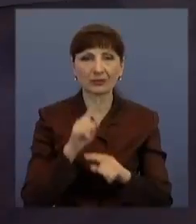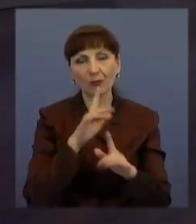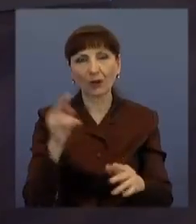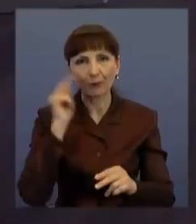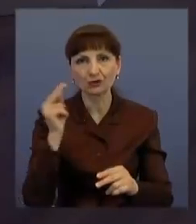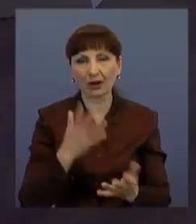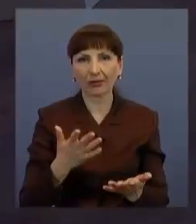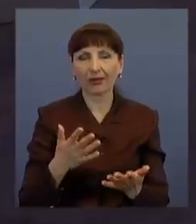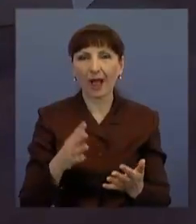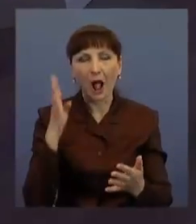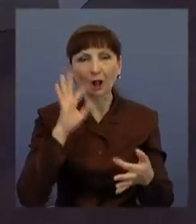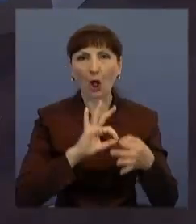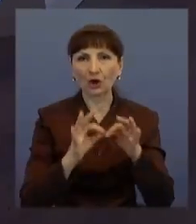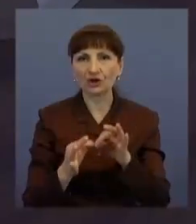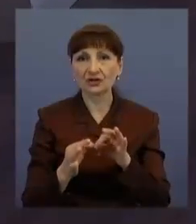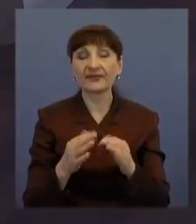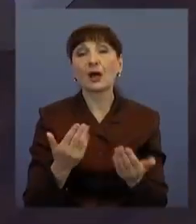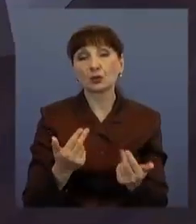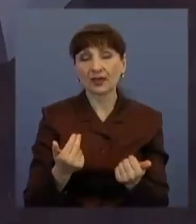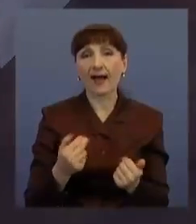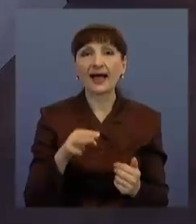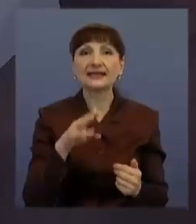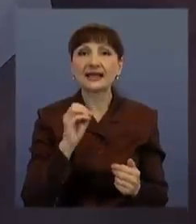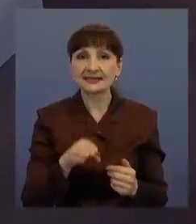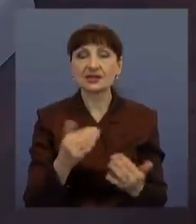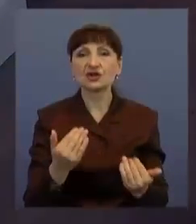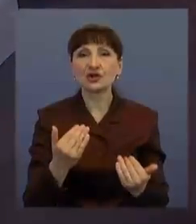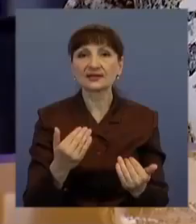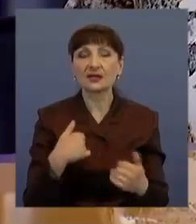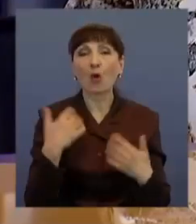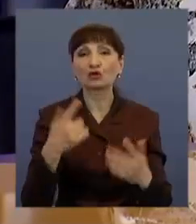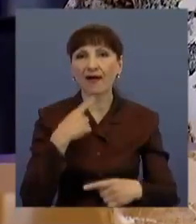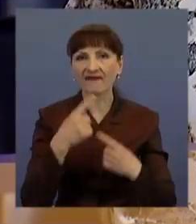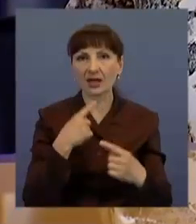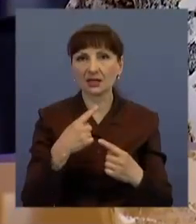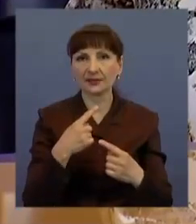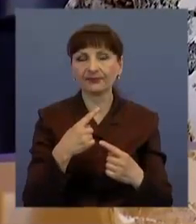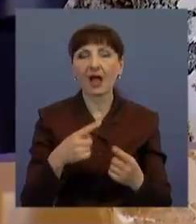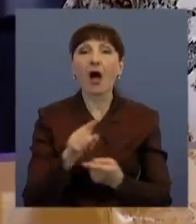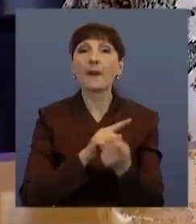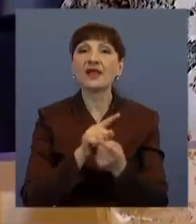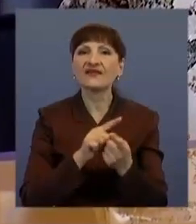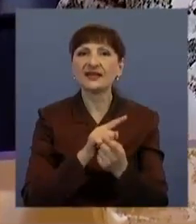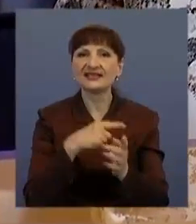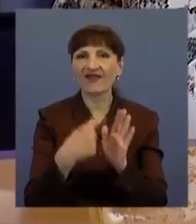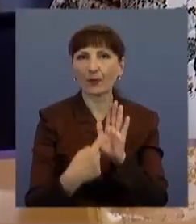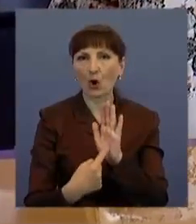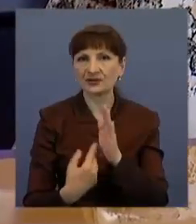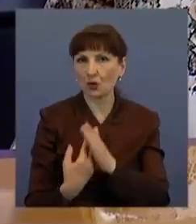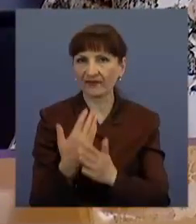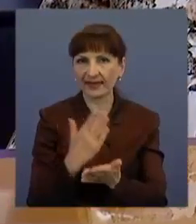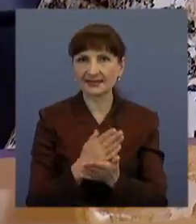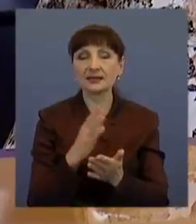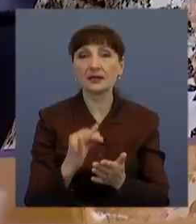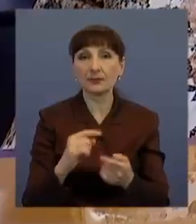Или вот старые тестовые, контрольные лучше? Тестовые задания, да, но в основном сейчас полностью, вот как я говорила, база, во-первых, обновилась, да, и